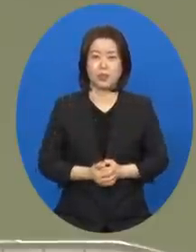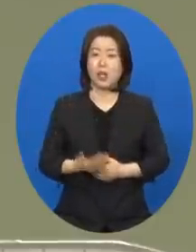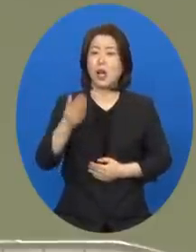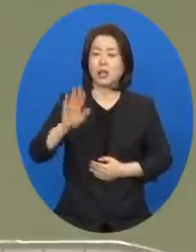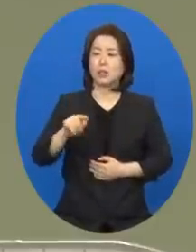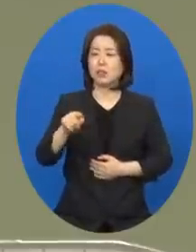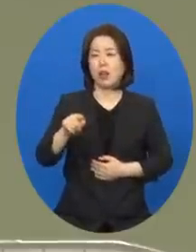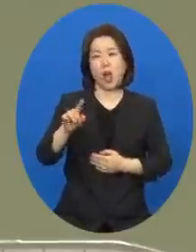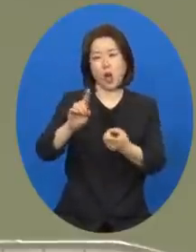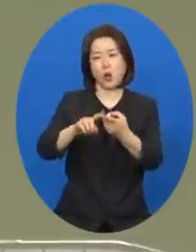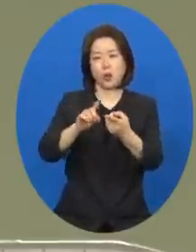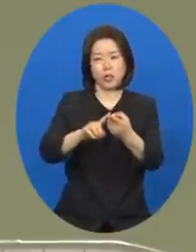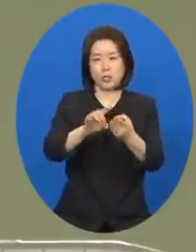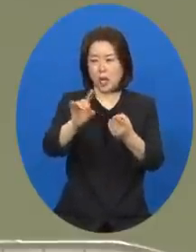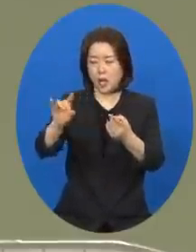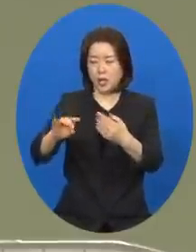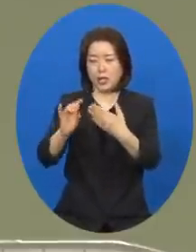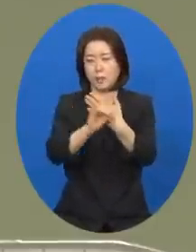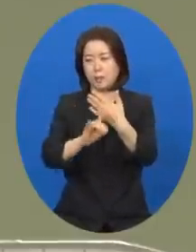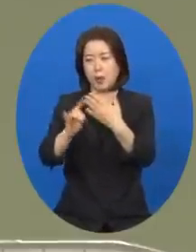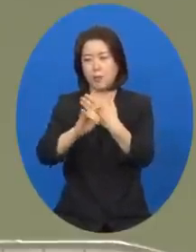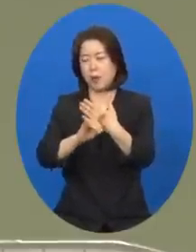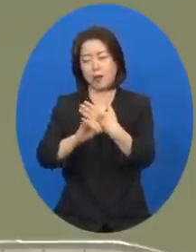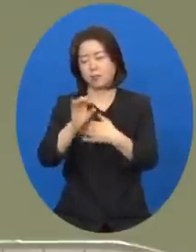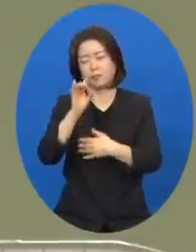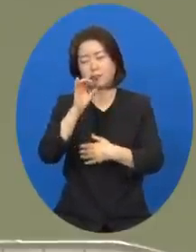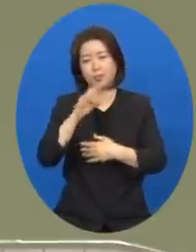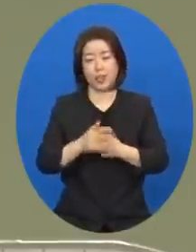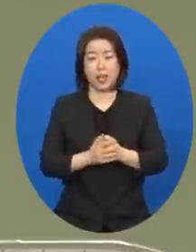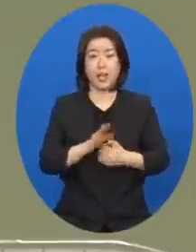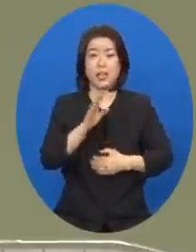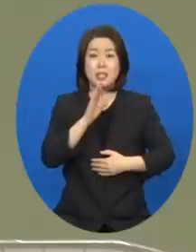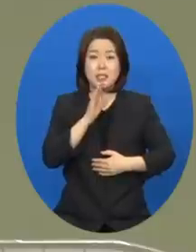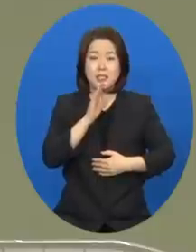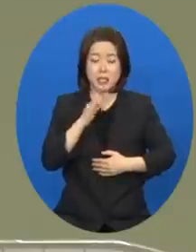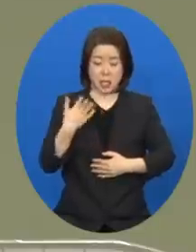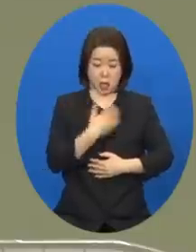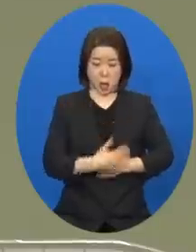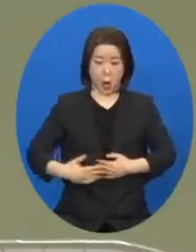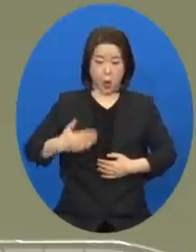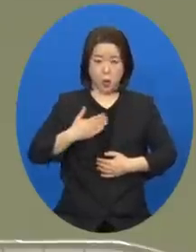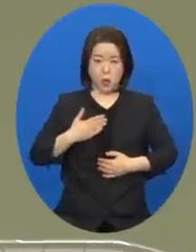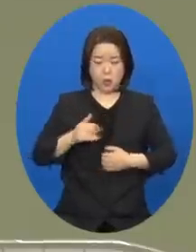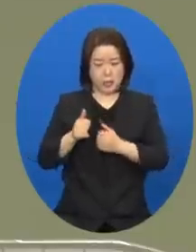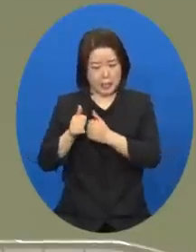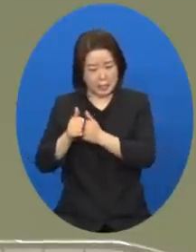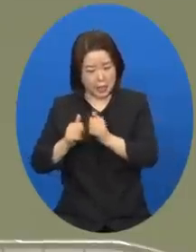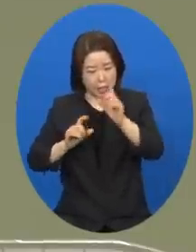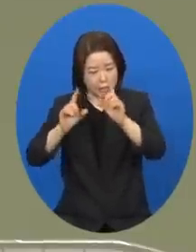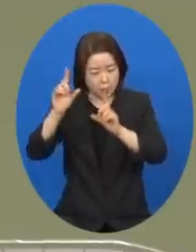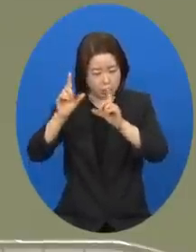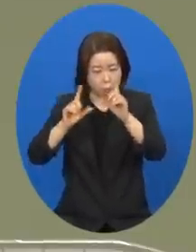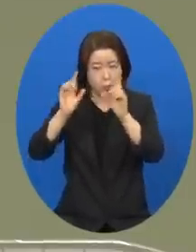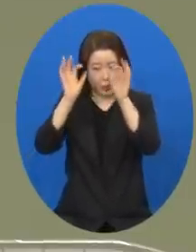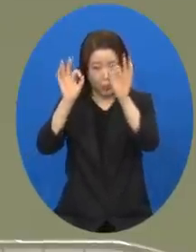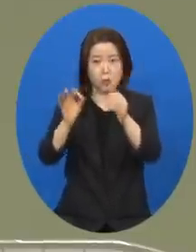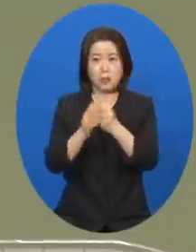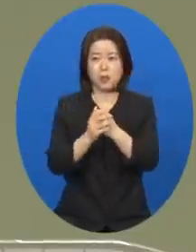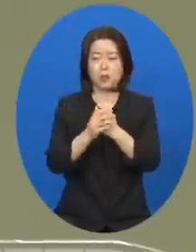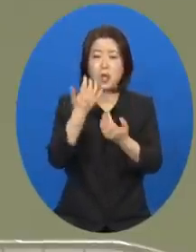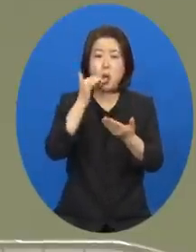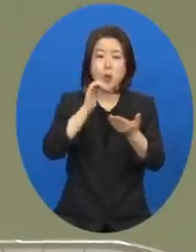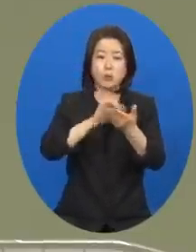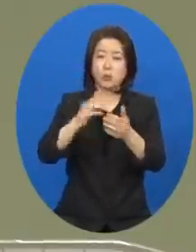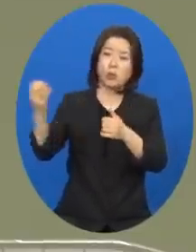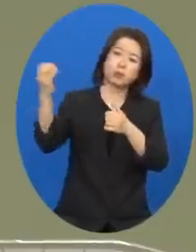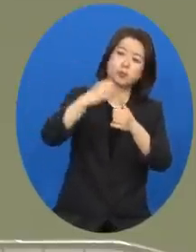그러나 변명하고 싶은 마음이 없어요. 진짜 제 이 육신적인 모습을 보고는 돌 안 던질 사람이